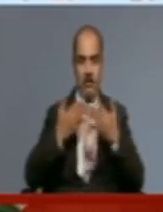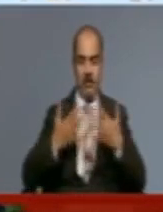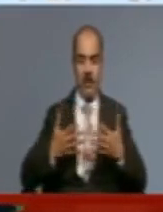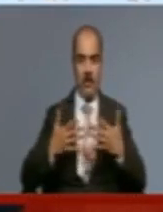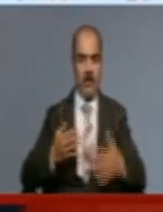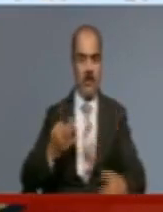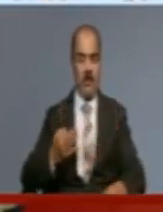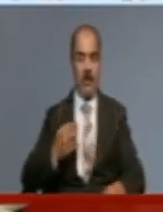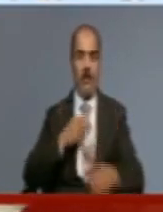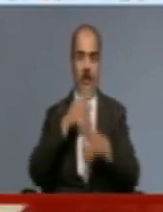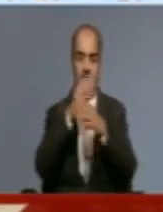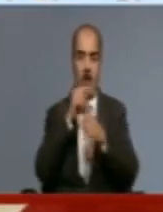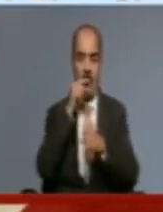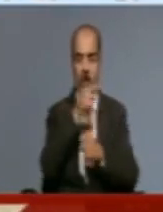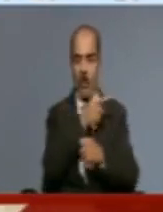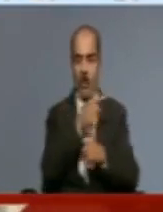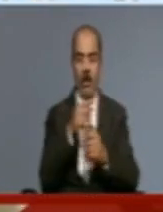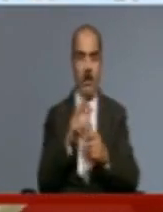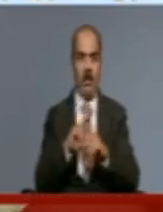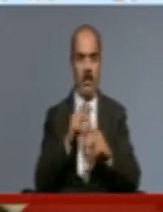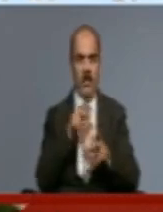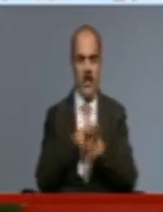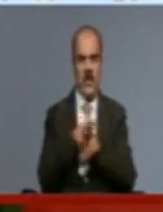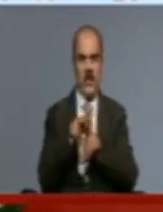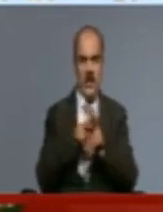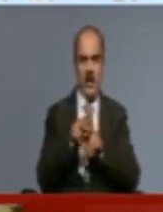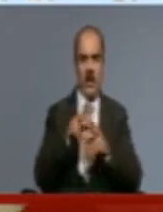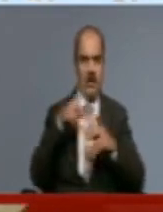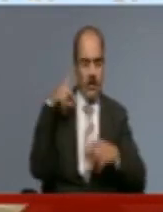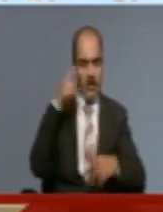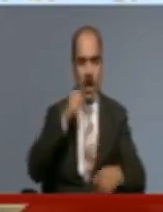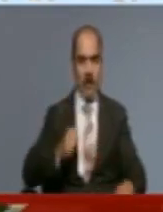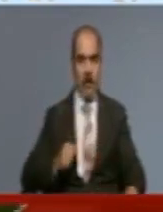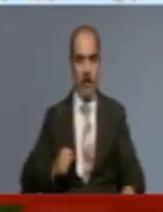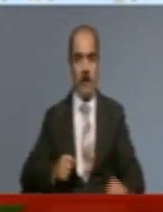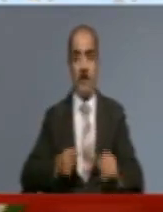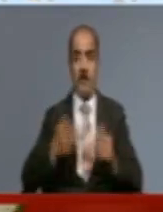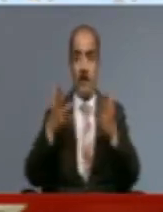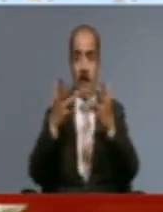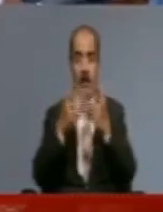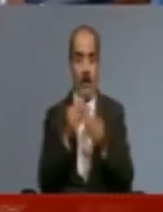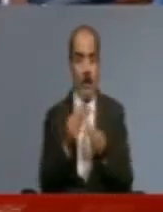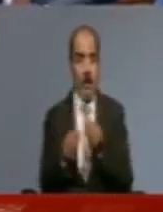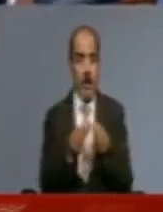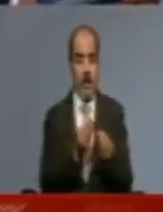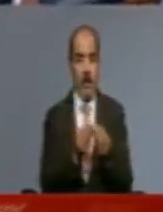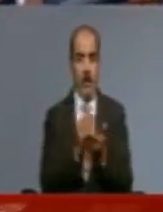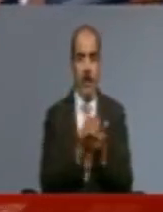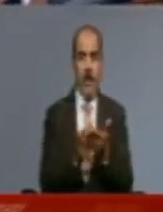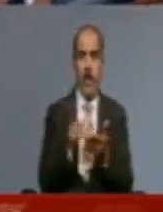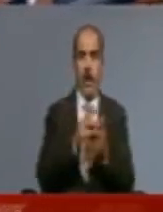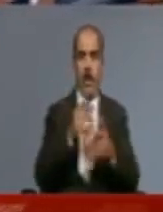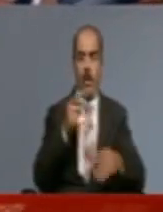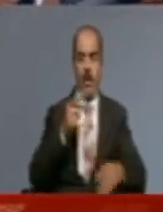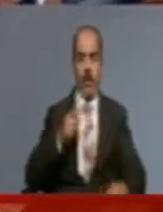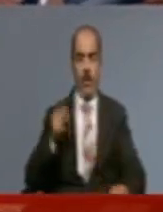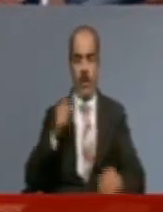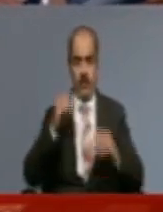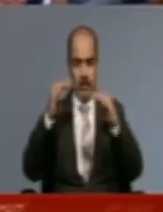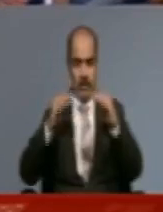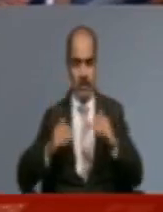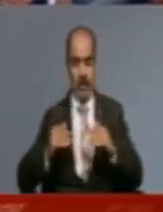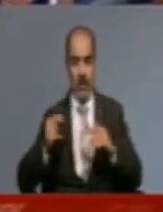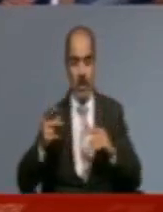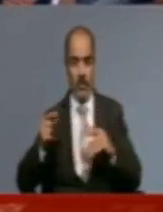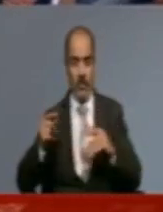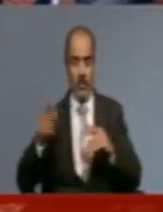لحماية المرأة من جميع أشكال العنف والممارسات الضارة، انخفضت نسبة ختان الإناث إلى من 21%